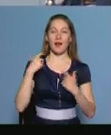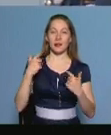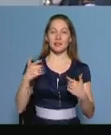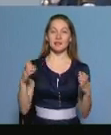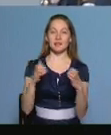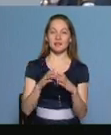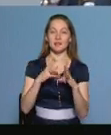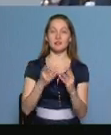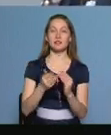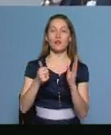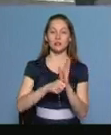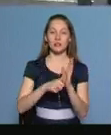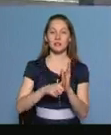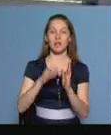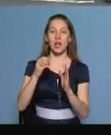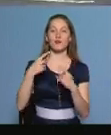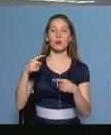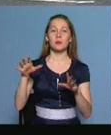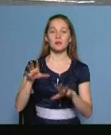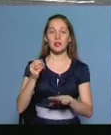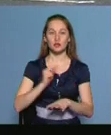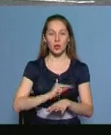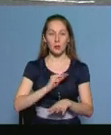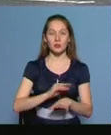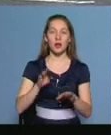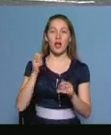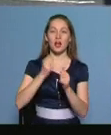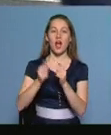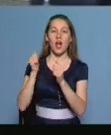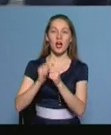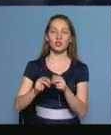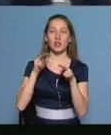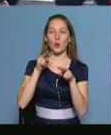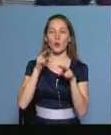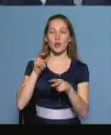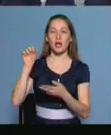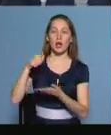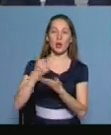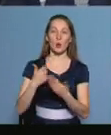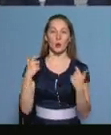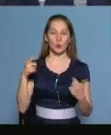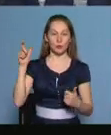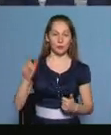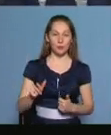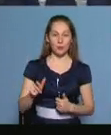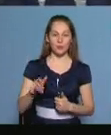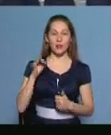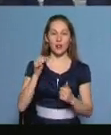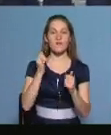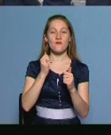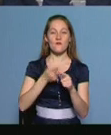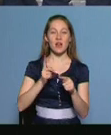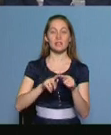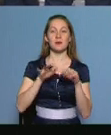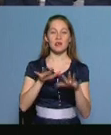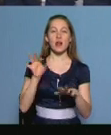6 работают в районах республики. Каждый курирует лично сотрудники спецподразделений. Конечно, в этом деле участвует и